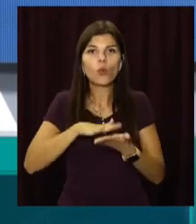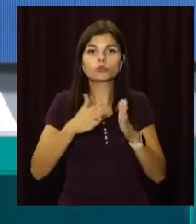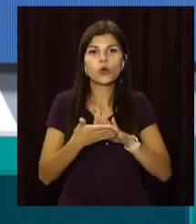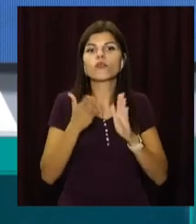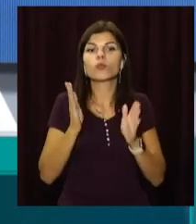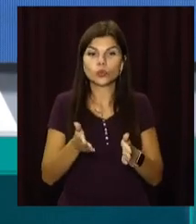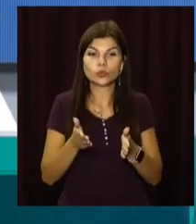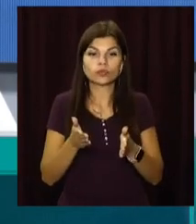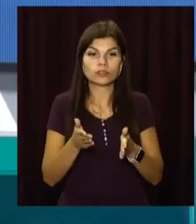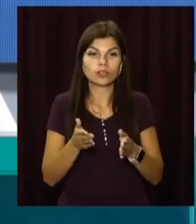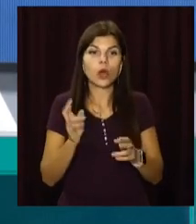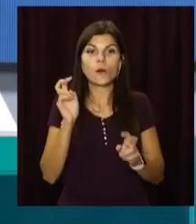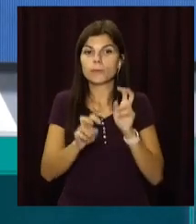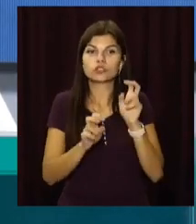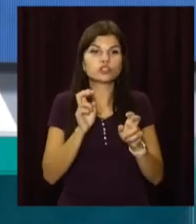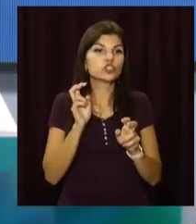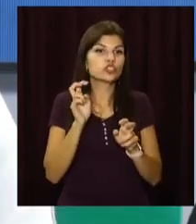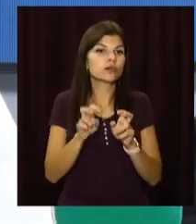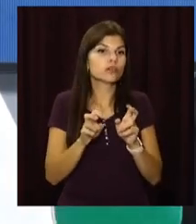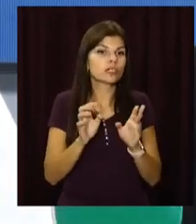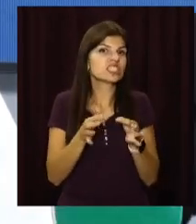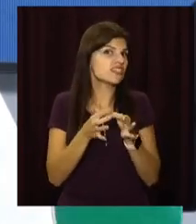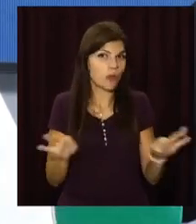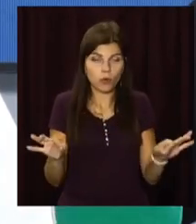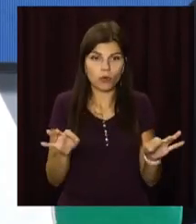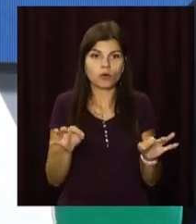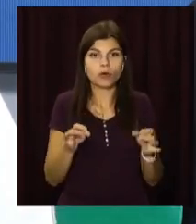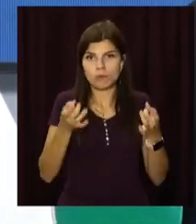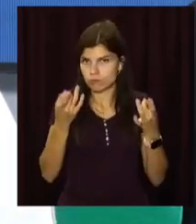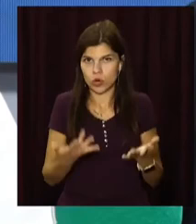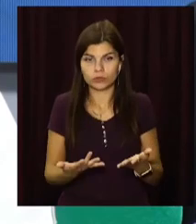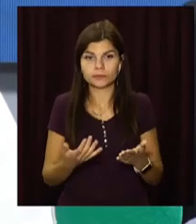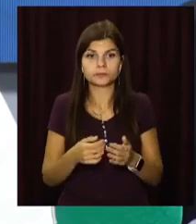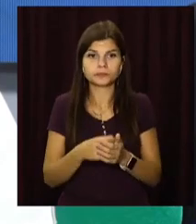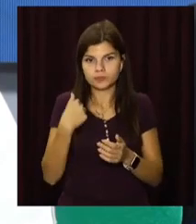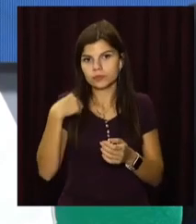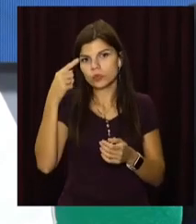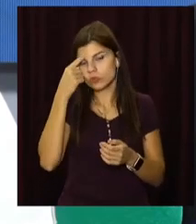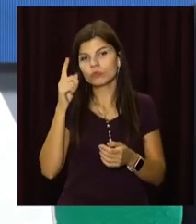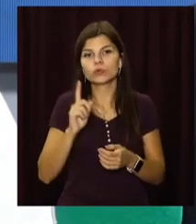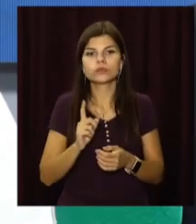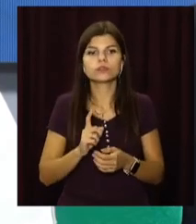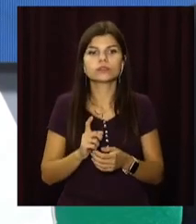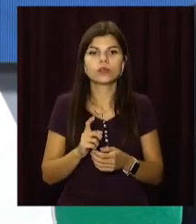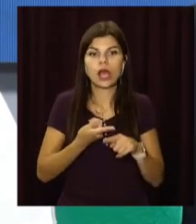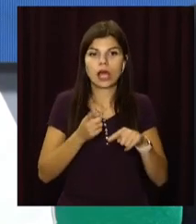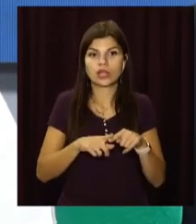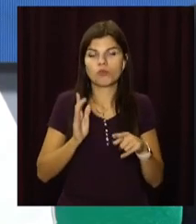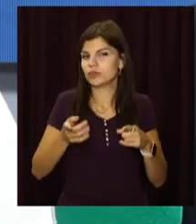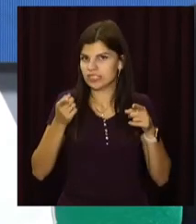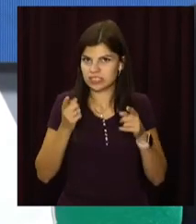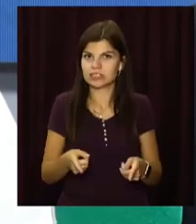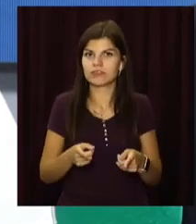будут посещения максимально свободные, максимально простые. Я думаю, это будет